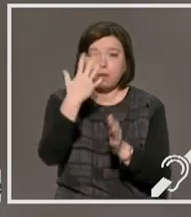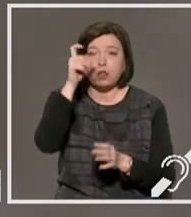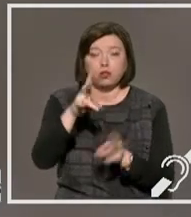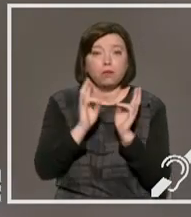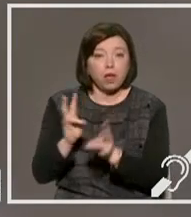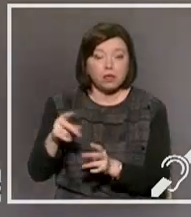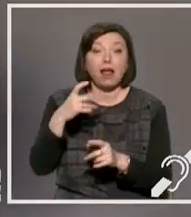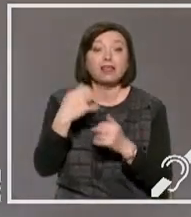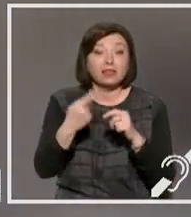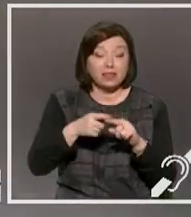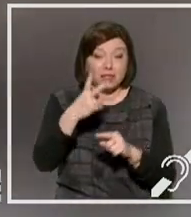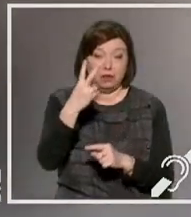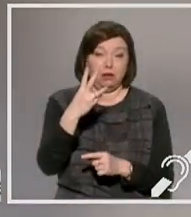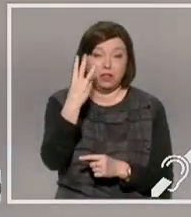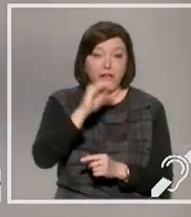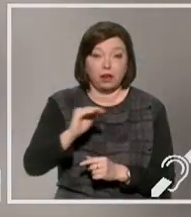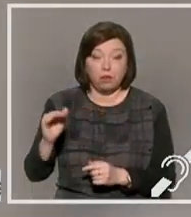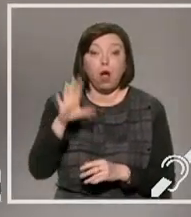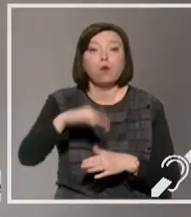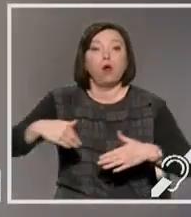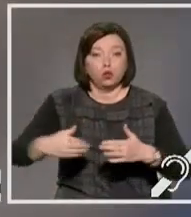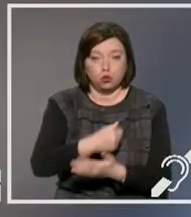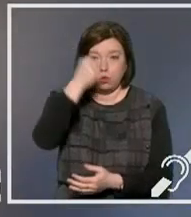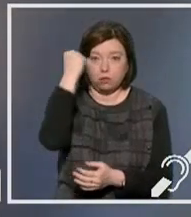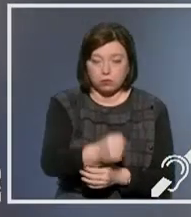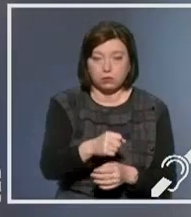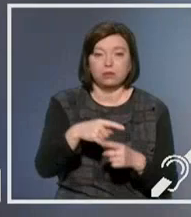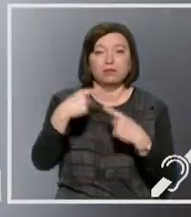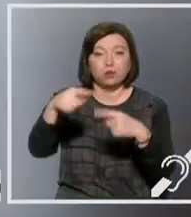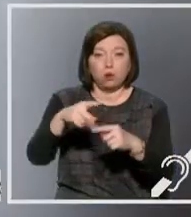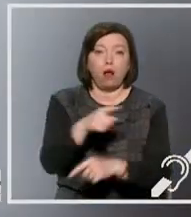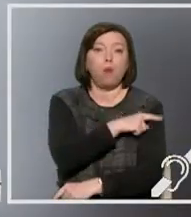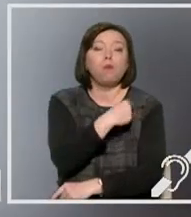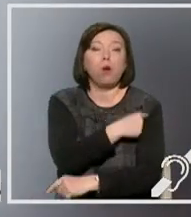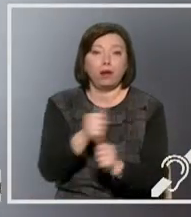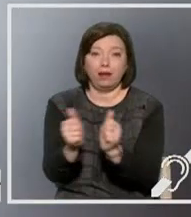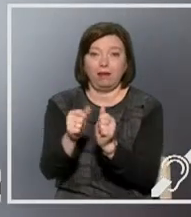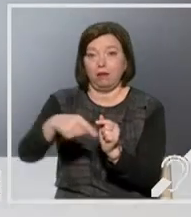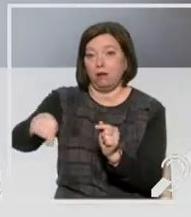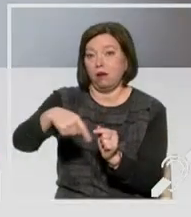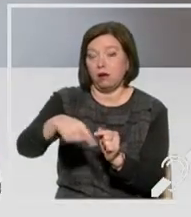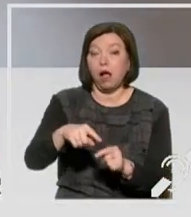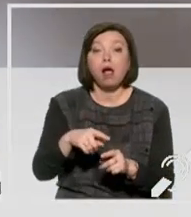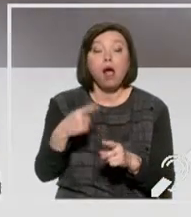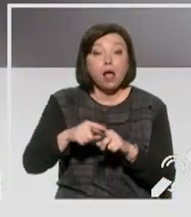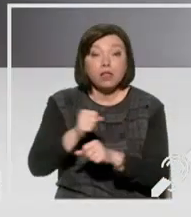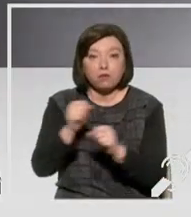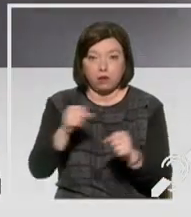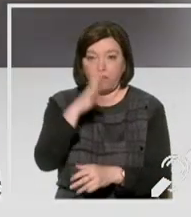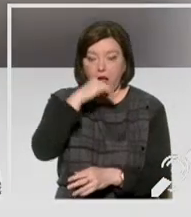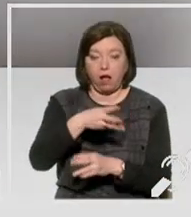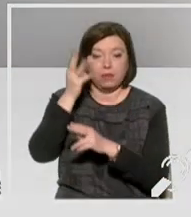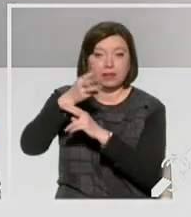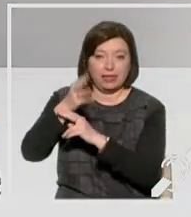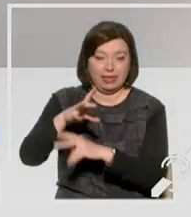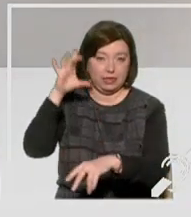persoane, între care 3 copii. Puțin mai târziu a urmat o nouă lovitură care a vizat o instituție medicală aflată în apropiere. Momentul exploziei a fost surprins de unul